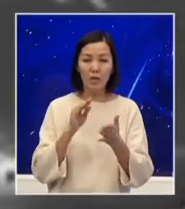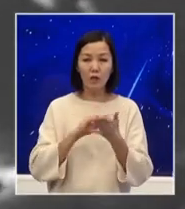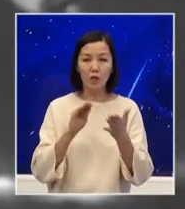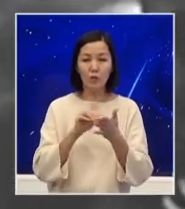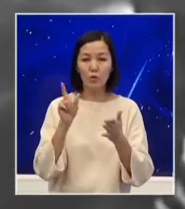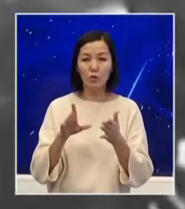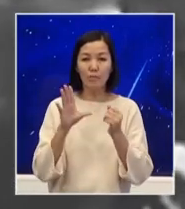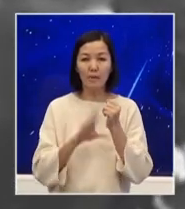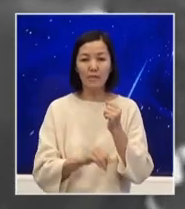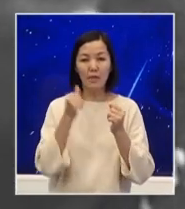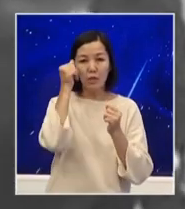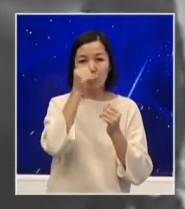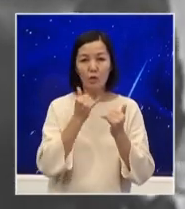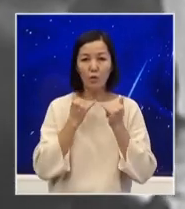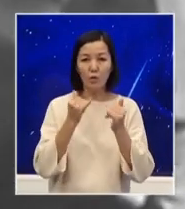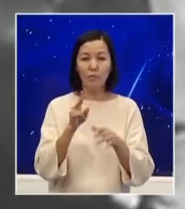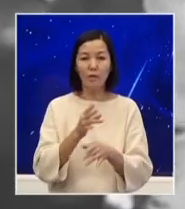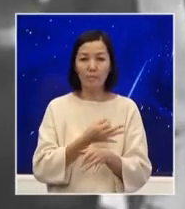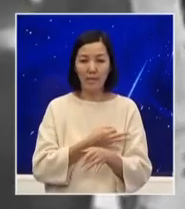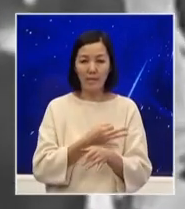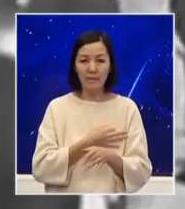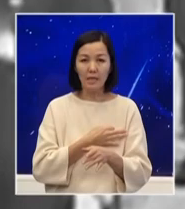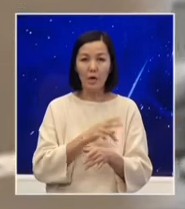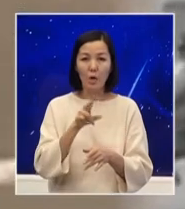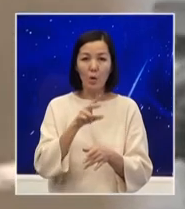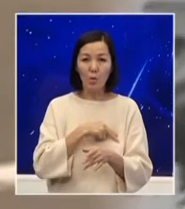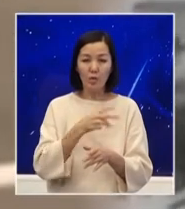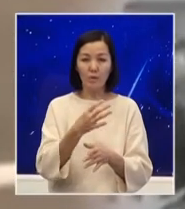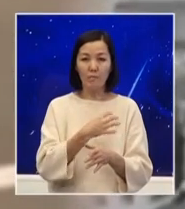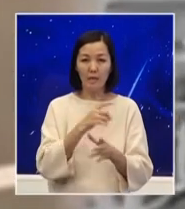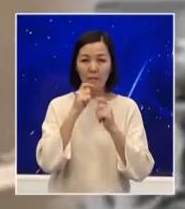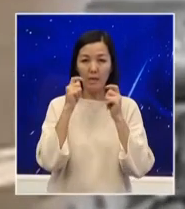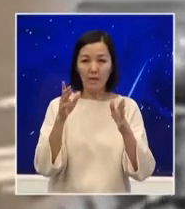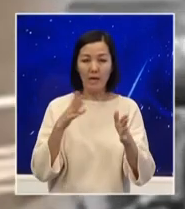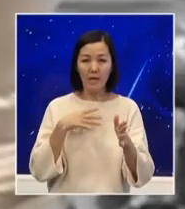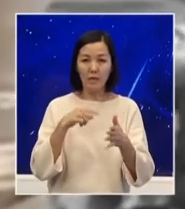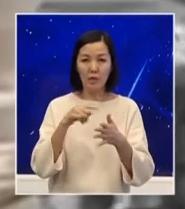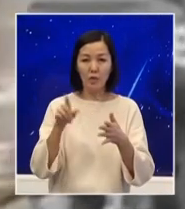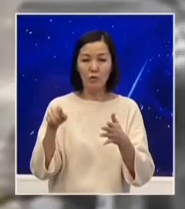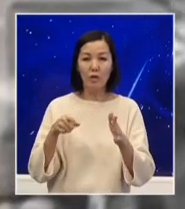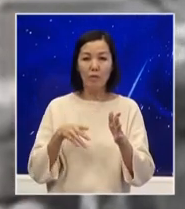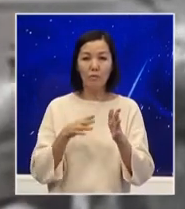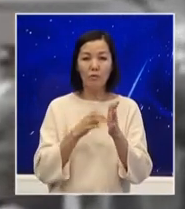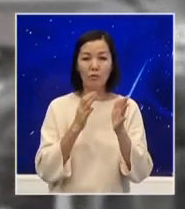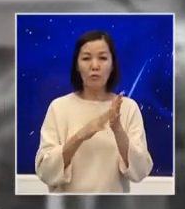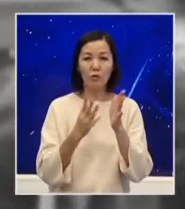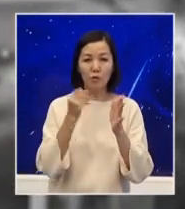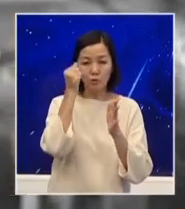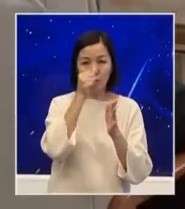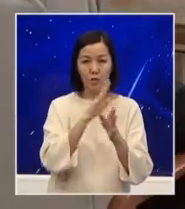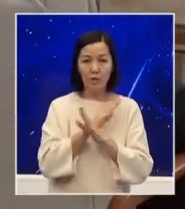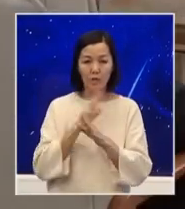өмірінің соңғы жылдары құрмет белгісі, халықтар достығы ордендерімен марапатталды. Қарымды қаламгер 1993 жылы өмірден